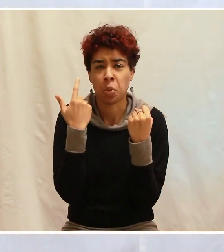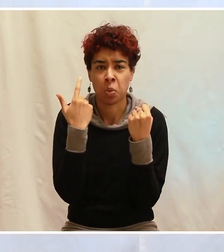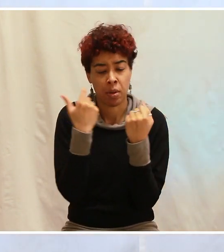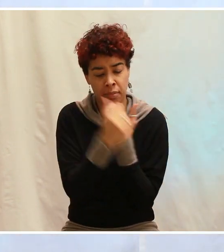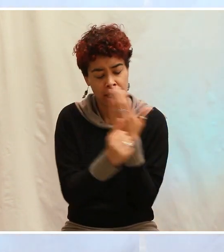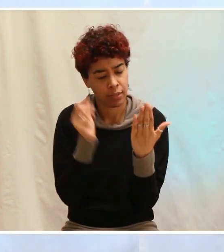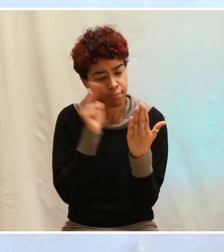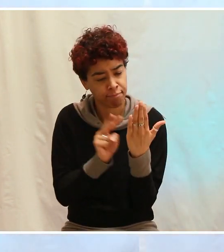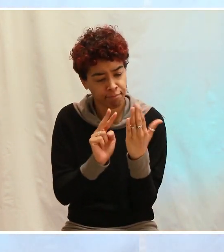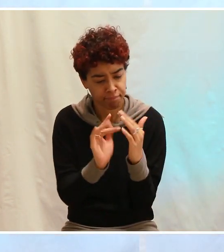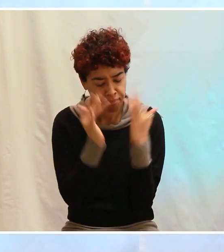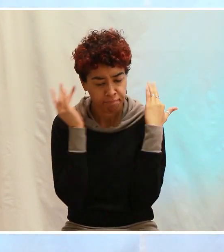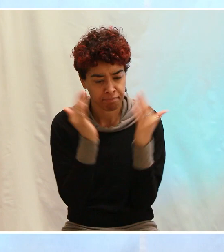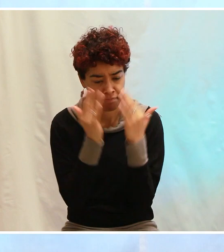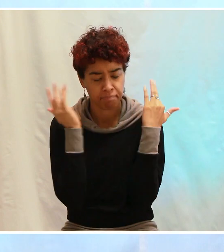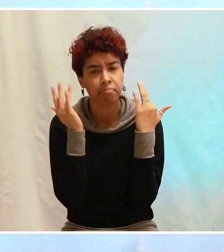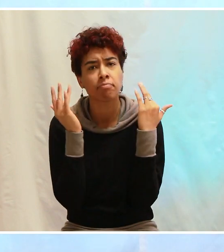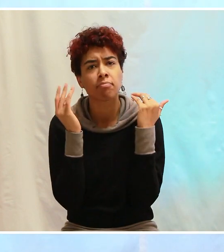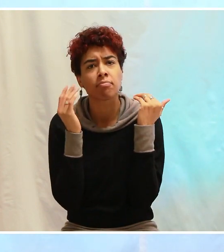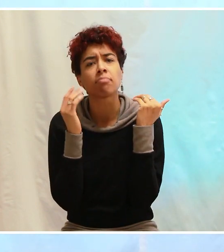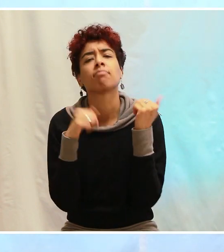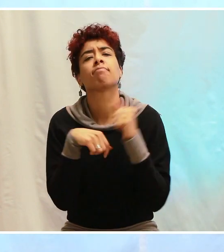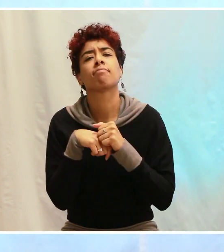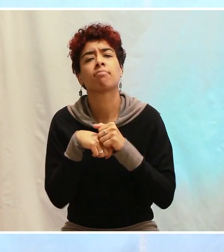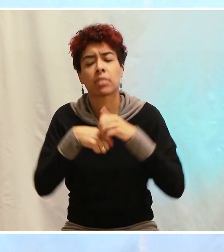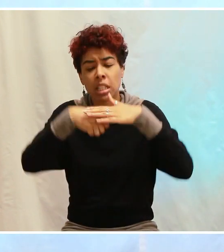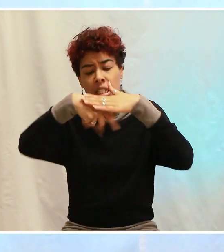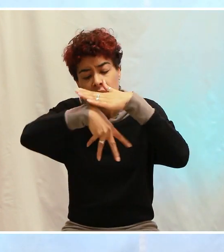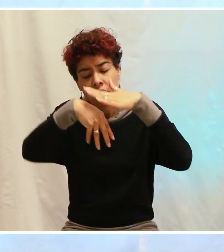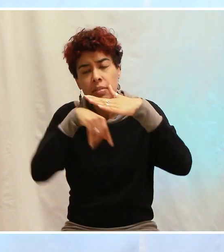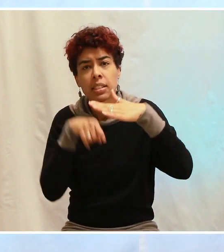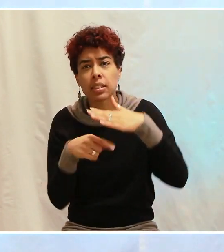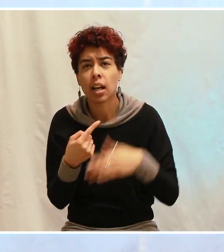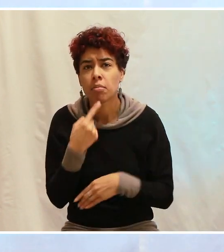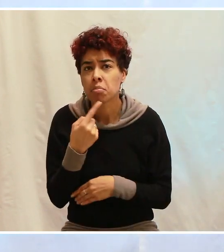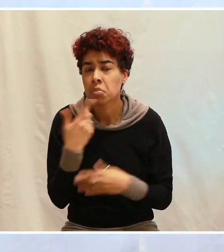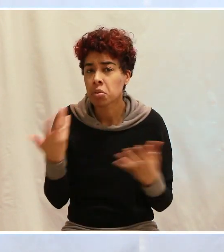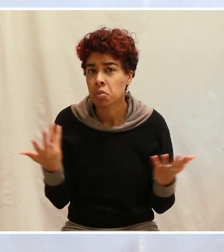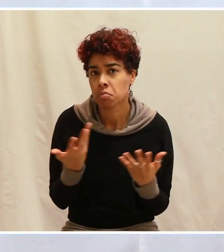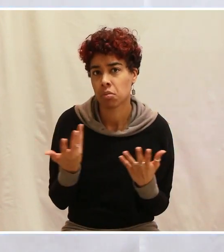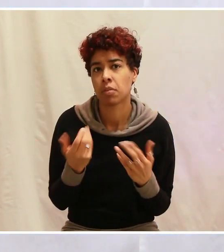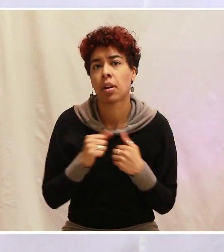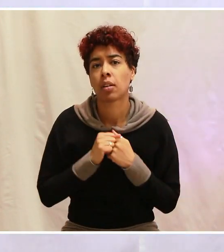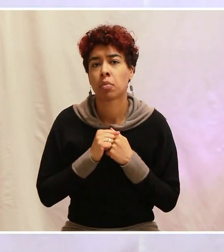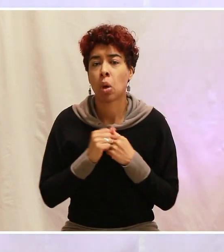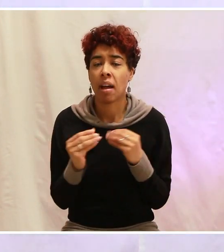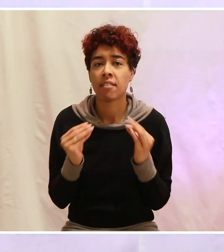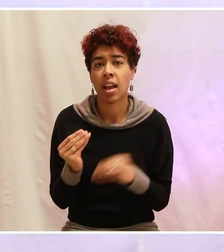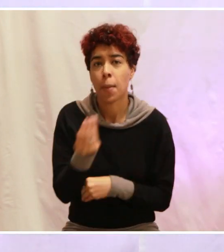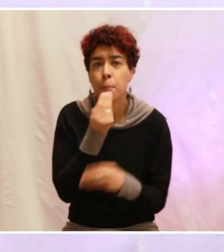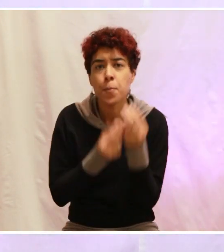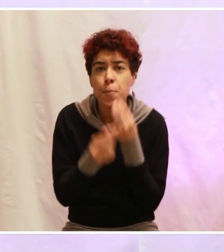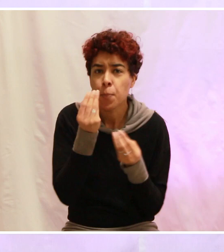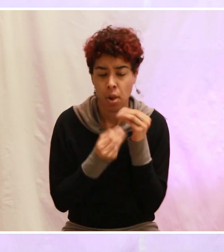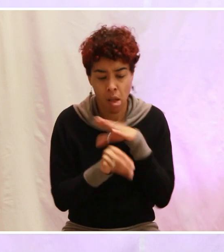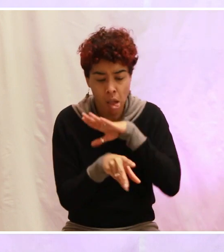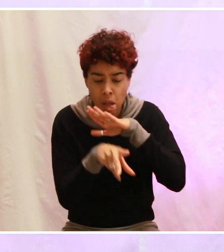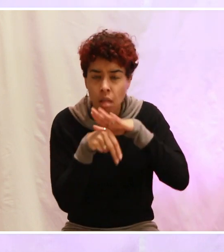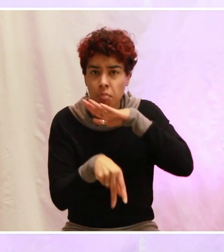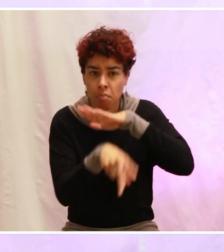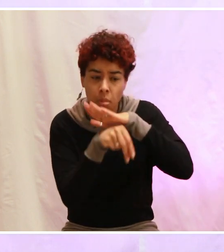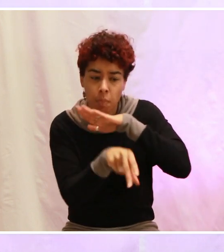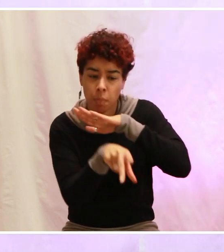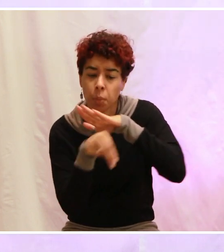Dieu. La racine sert à quoi? Elle sert à puiser les nutriments, c'est-à-dire à prendre eh bien, toute l'énergie qui est possible dans le sol,